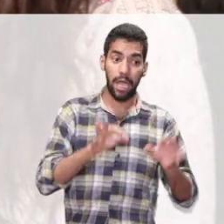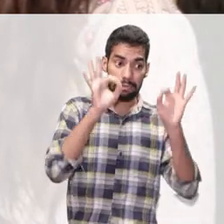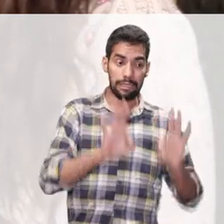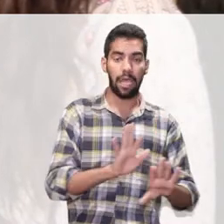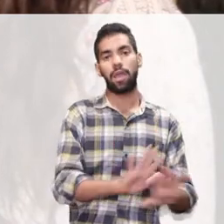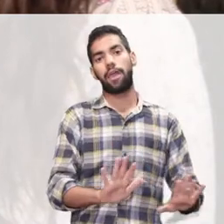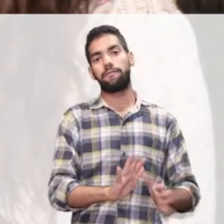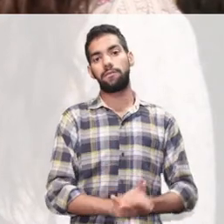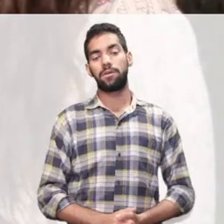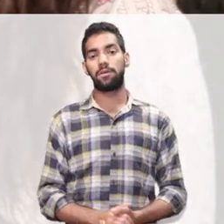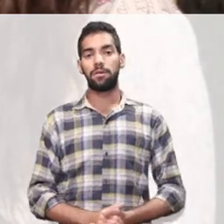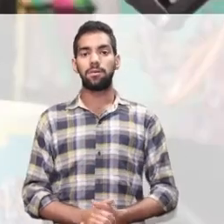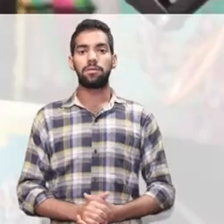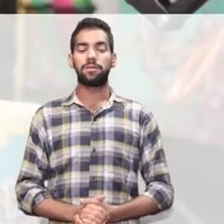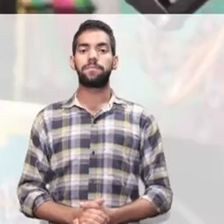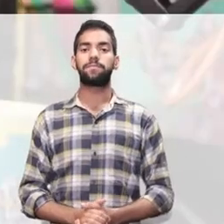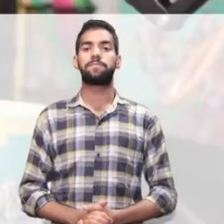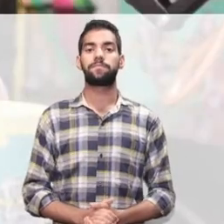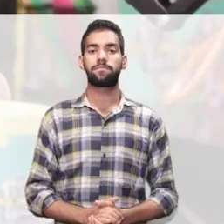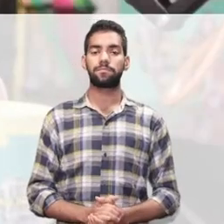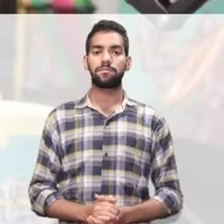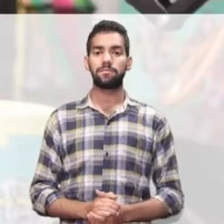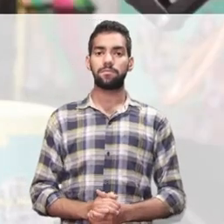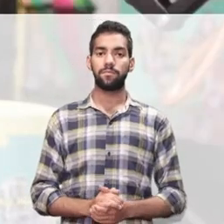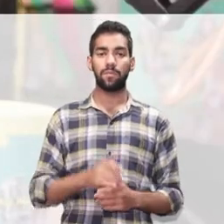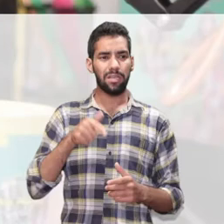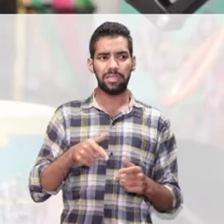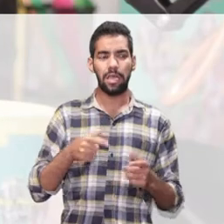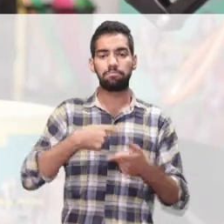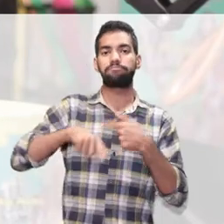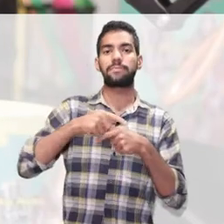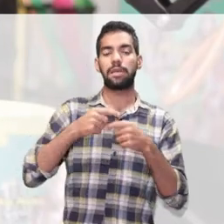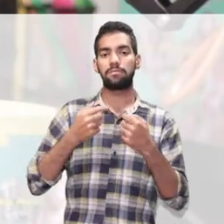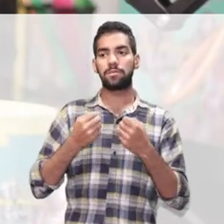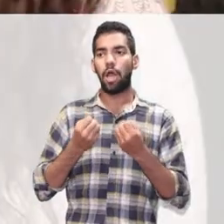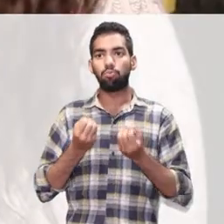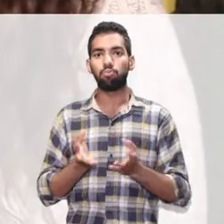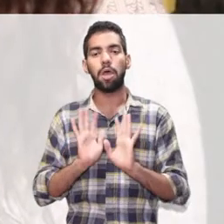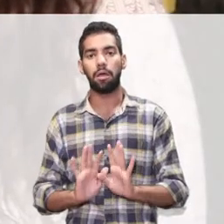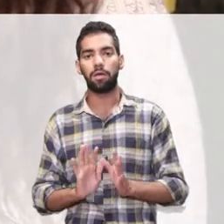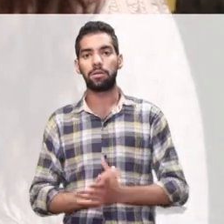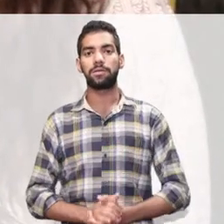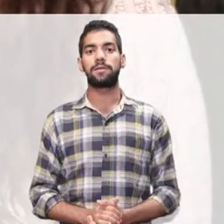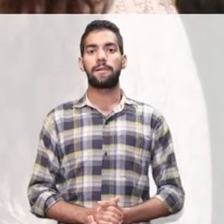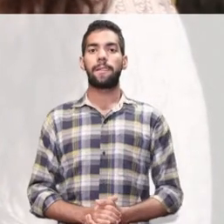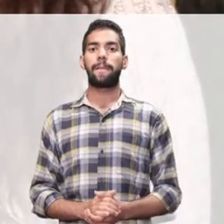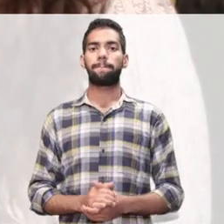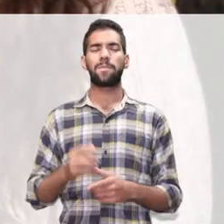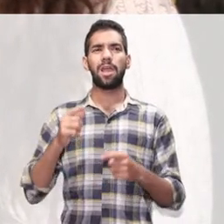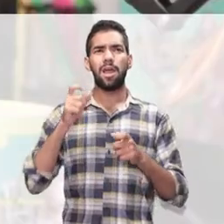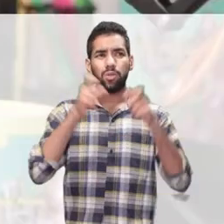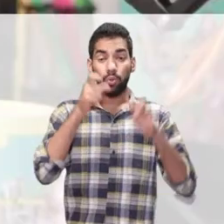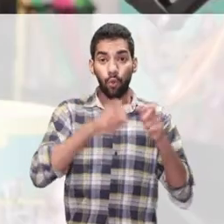सोचने के लिए दिया तो उसके साथ आपने यह पर है वृश्चिक मार्किट या तो यह स्पीड